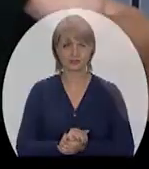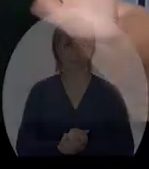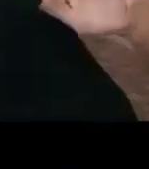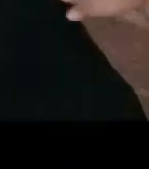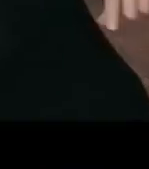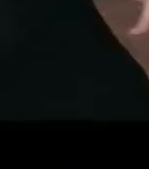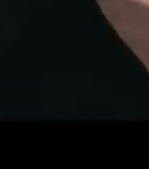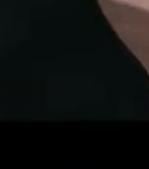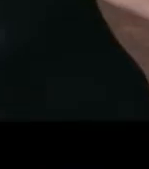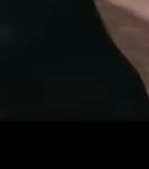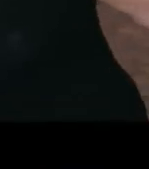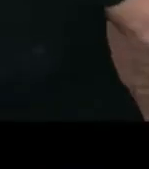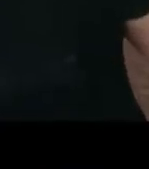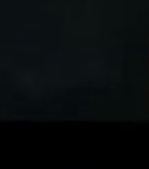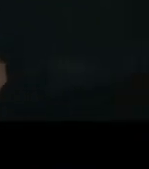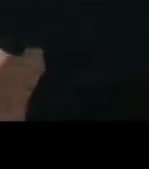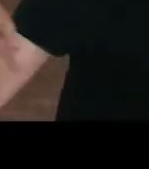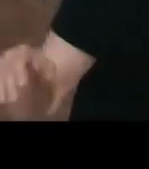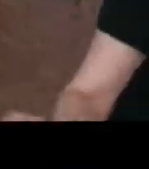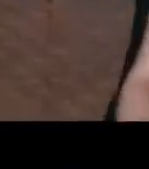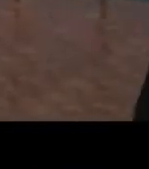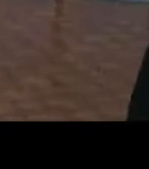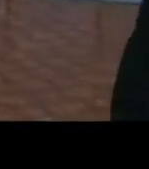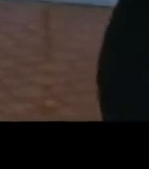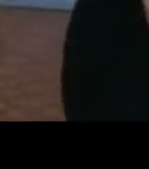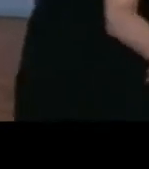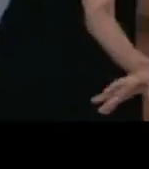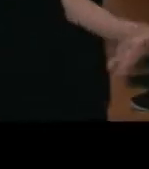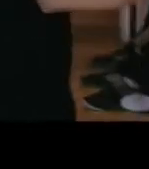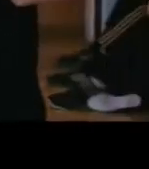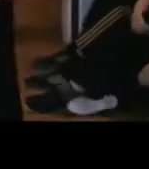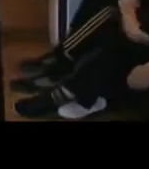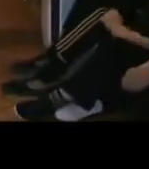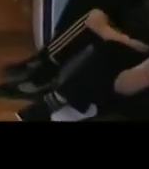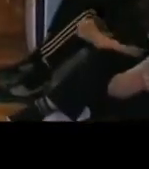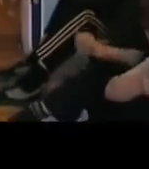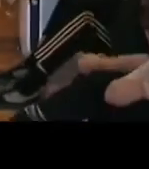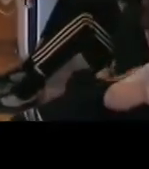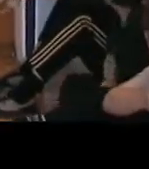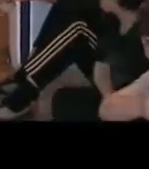Нету? Она мягкая. Они разные могут быть. Пошли сюда. Пошли сюда.